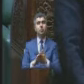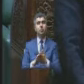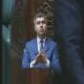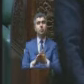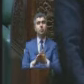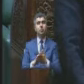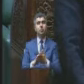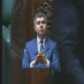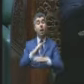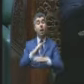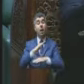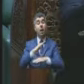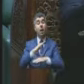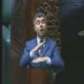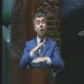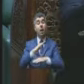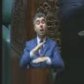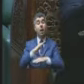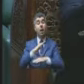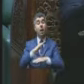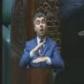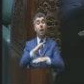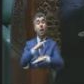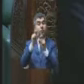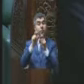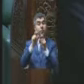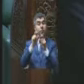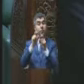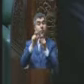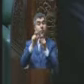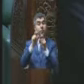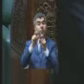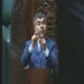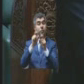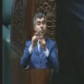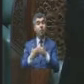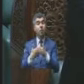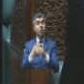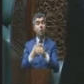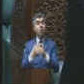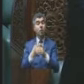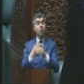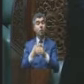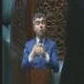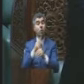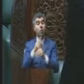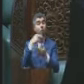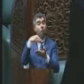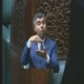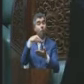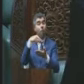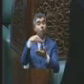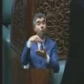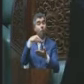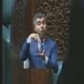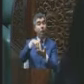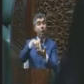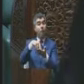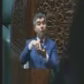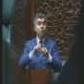احد شويه ديال الهدوء، الله يخليكم، احد المستشارين يتقدم